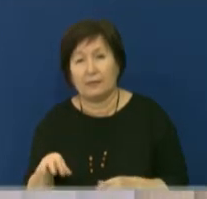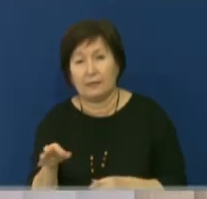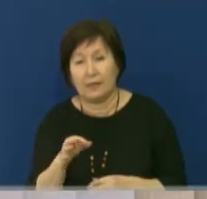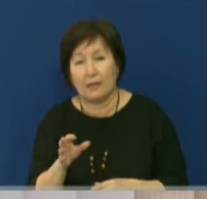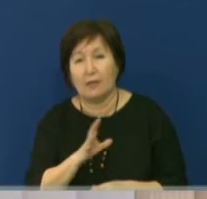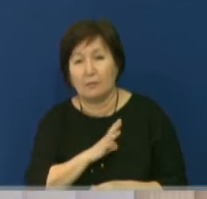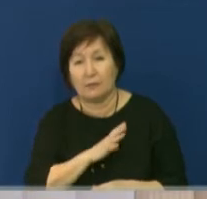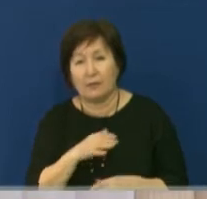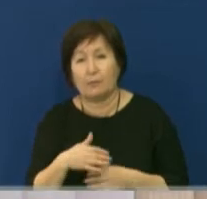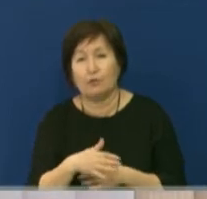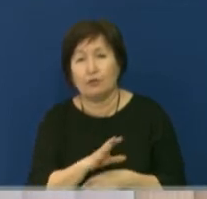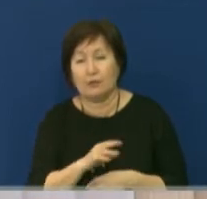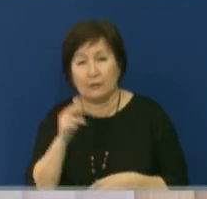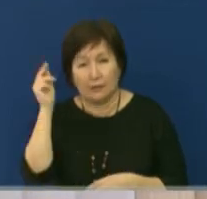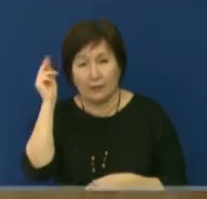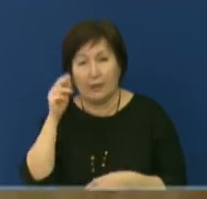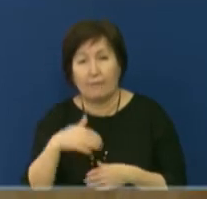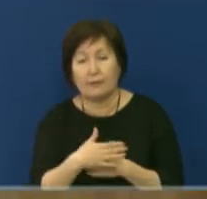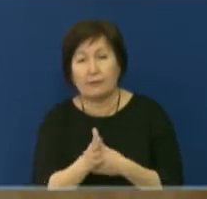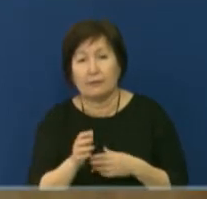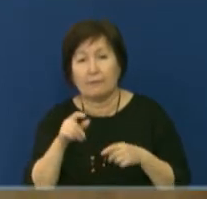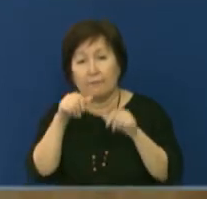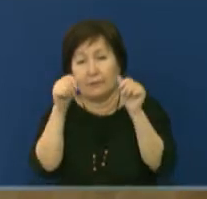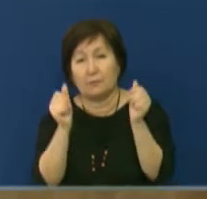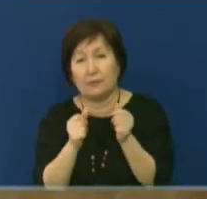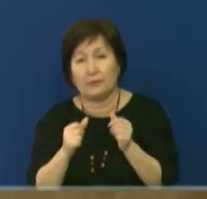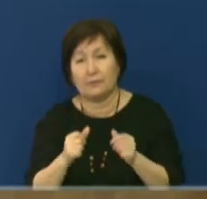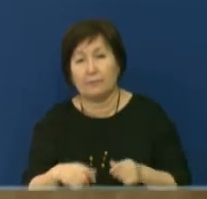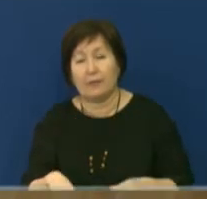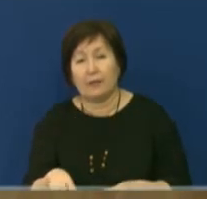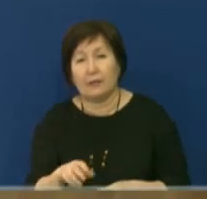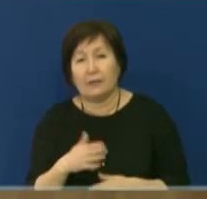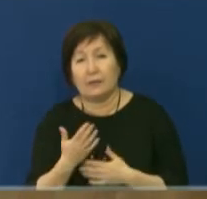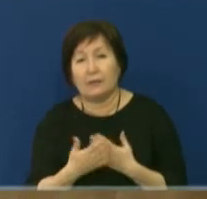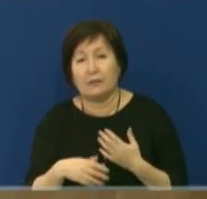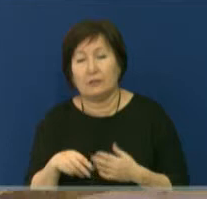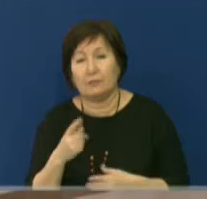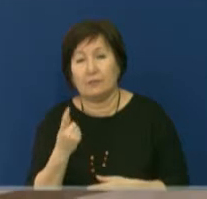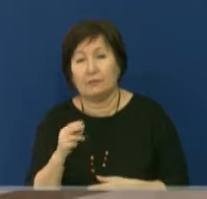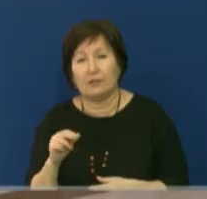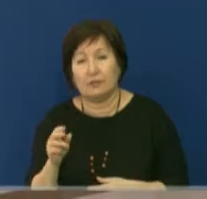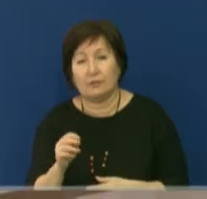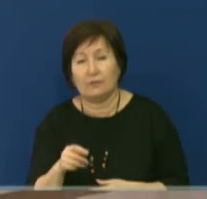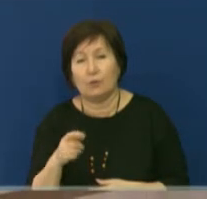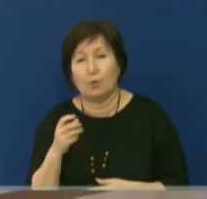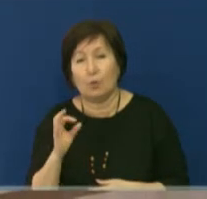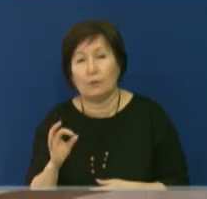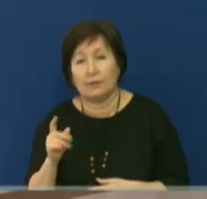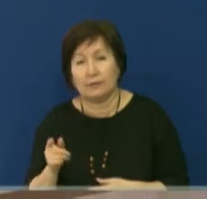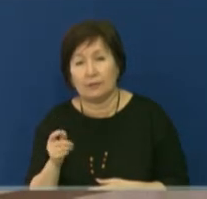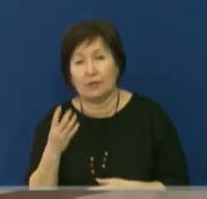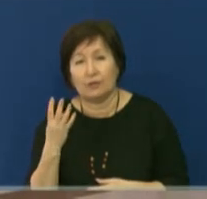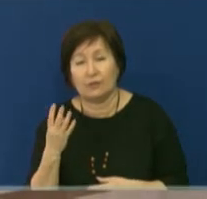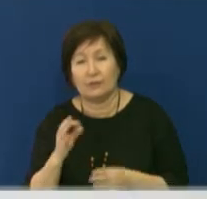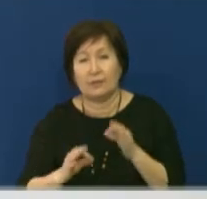традиционном формате. Наконец, в первой четверти коронавирусом заразились 0,4% от общего числа учащихся. В первом